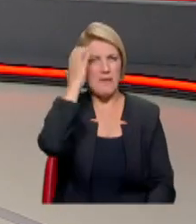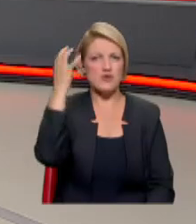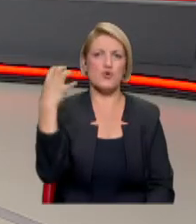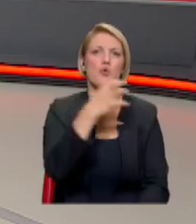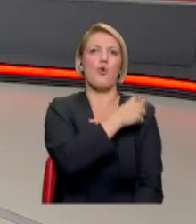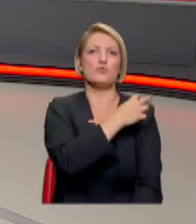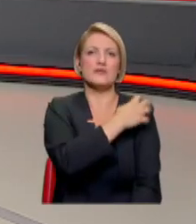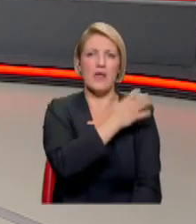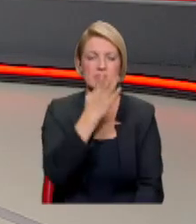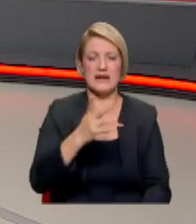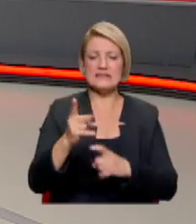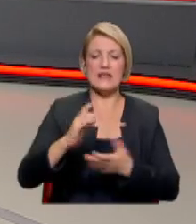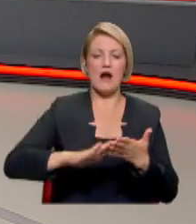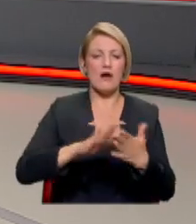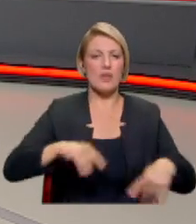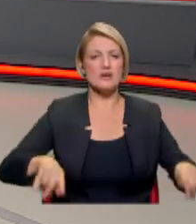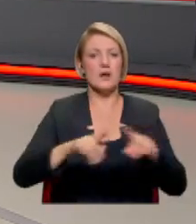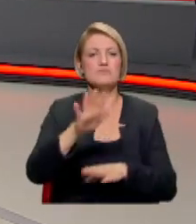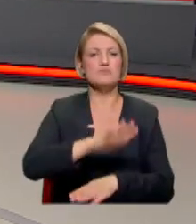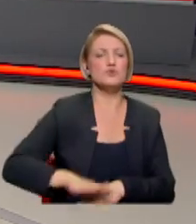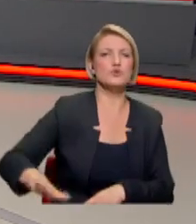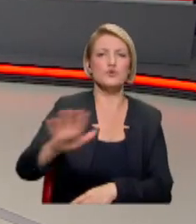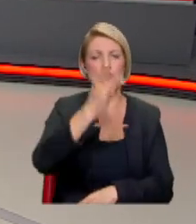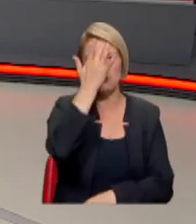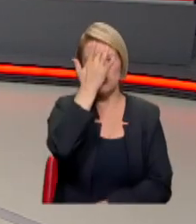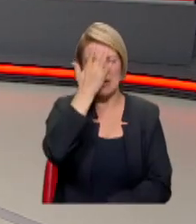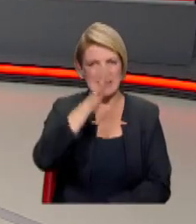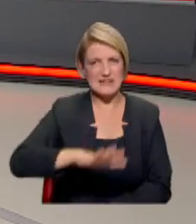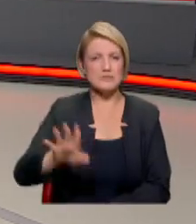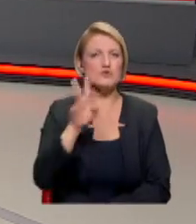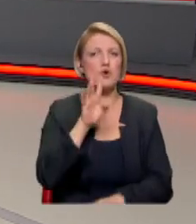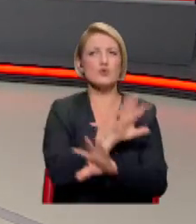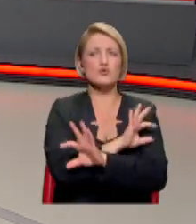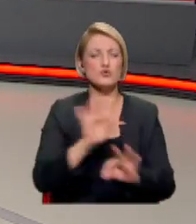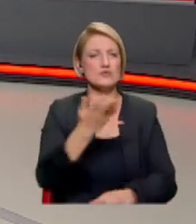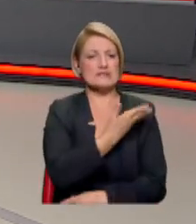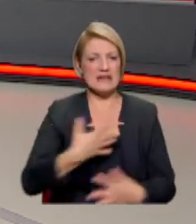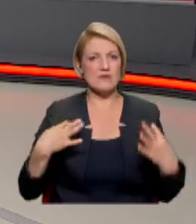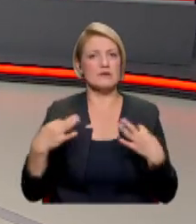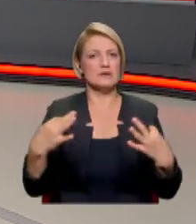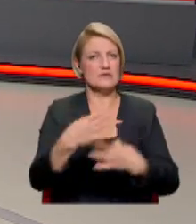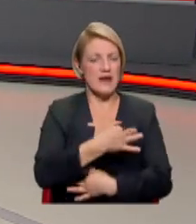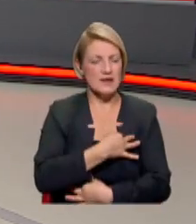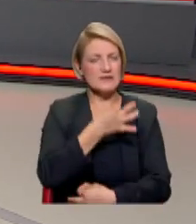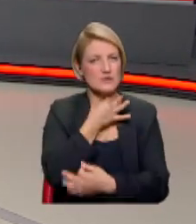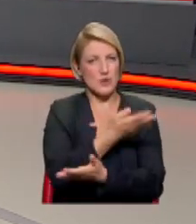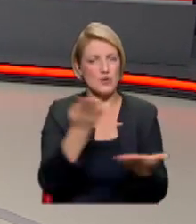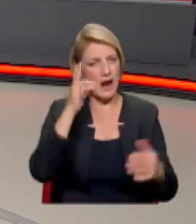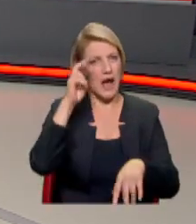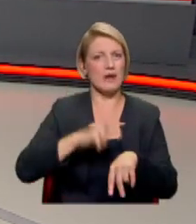başkomutan ve silah arkadaşları ile tüm şehitlerimize de sonsuz sevgi saygı ve minnetle anıyoruz bu